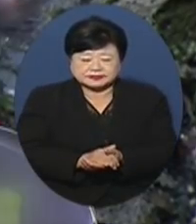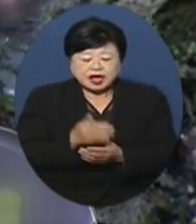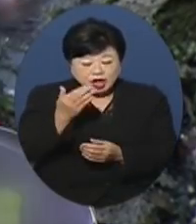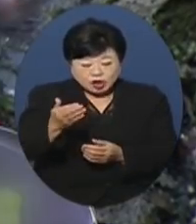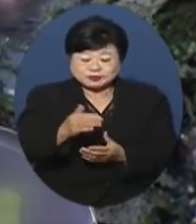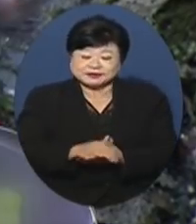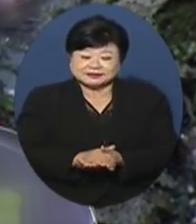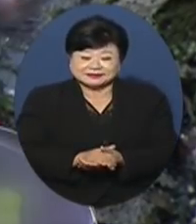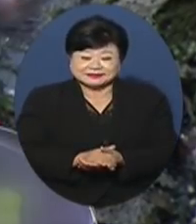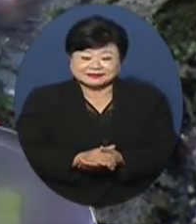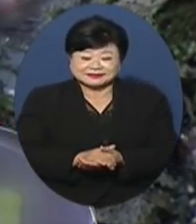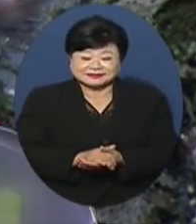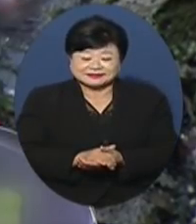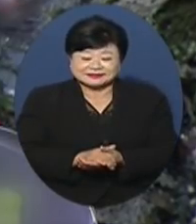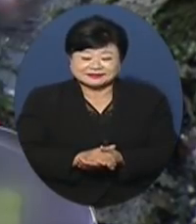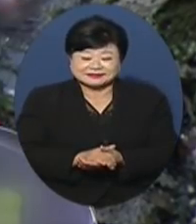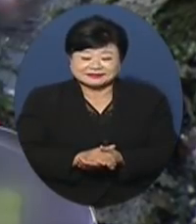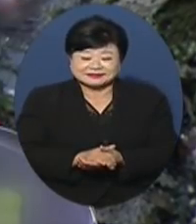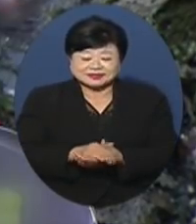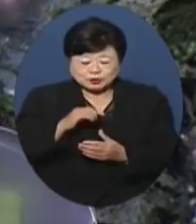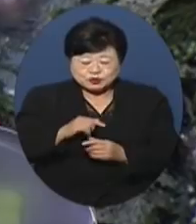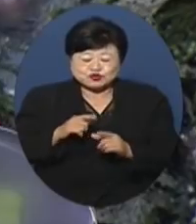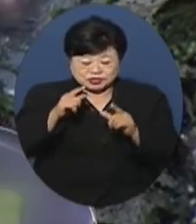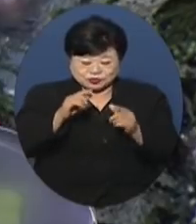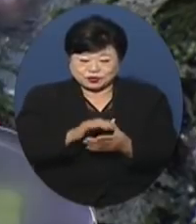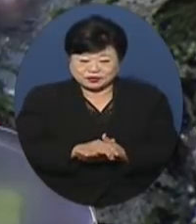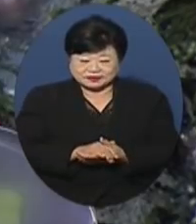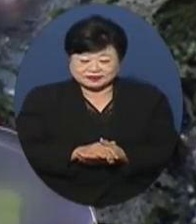여러분 전번 주일날도